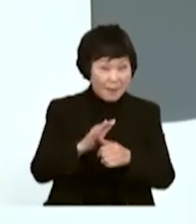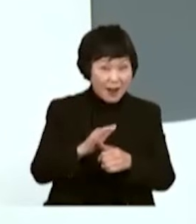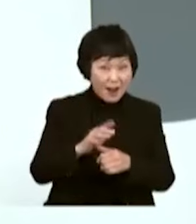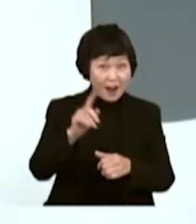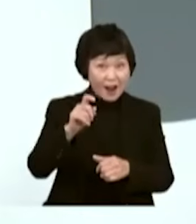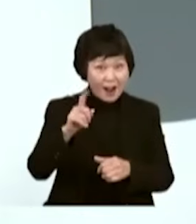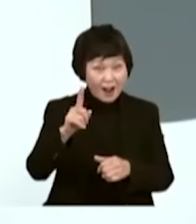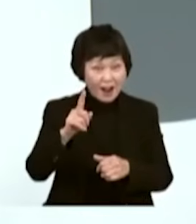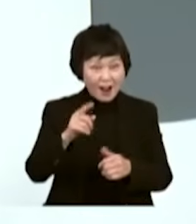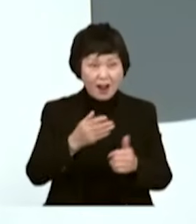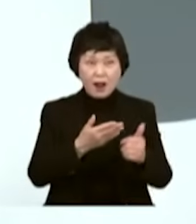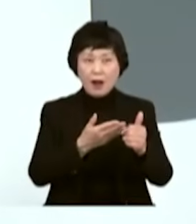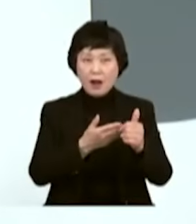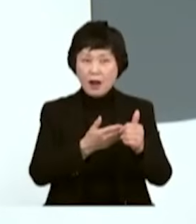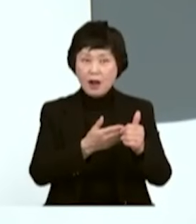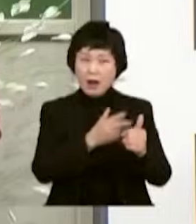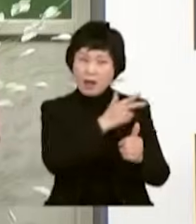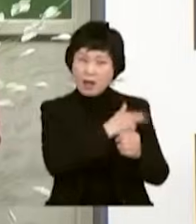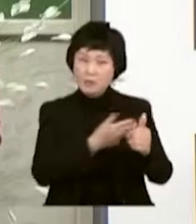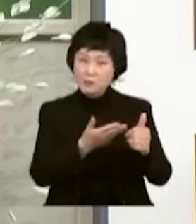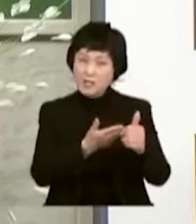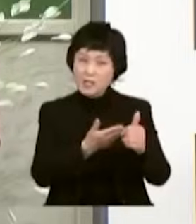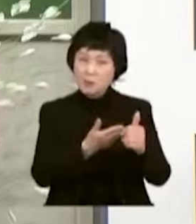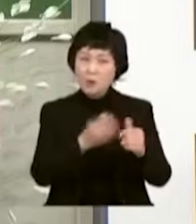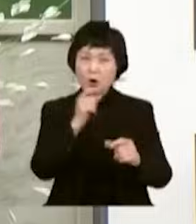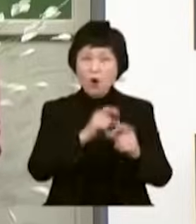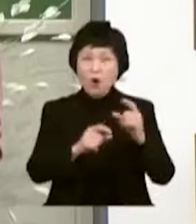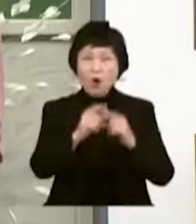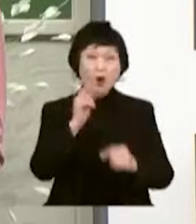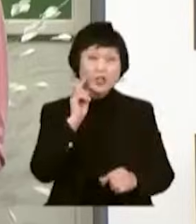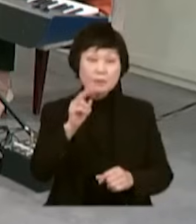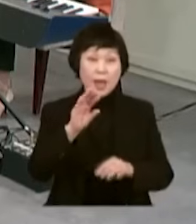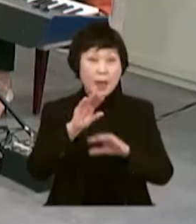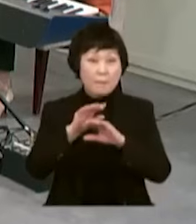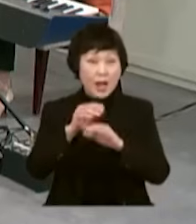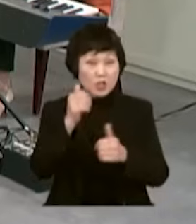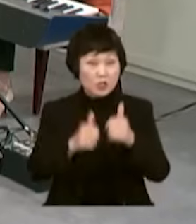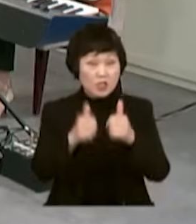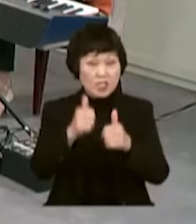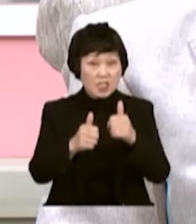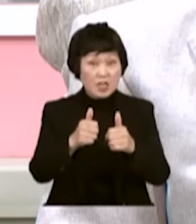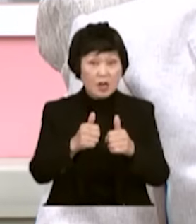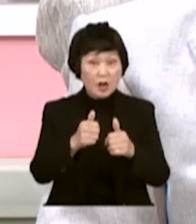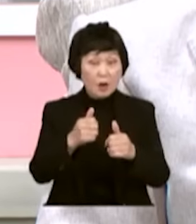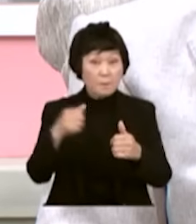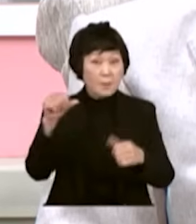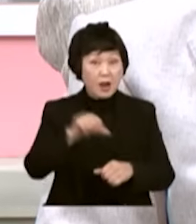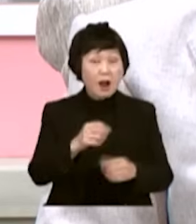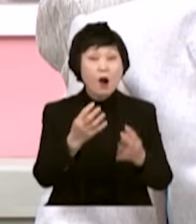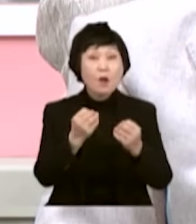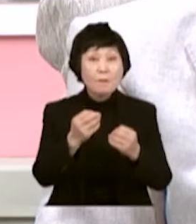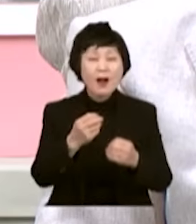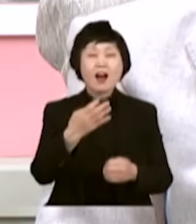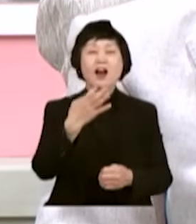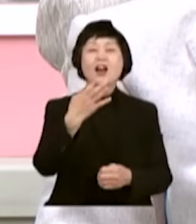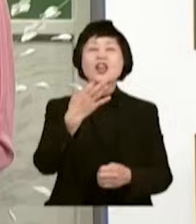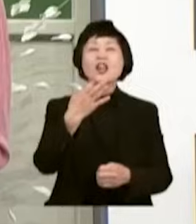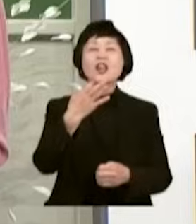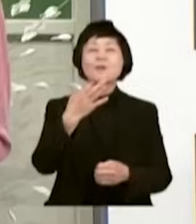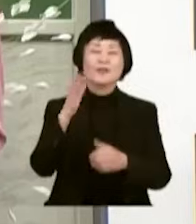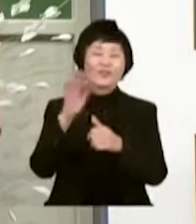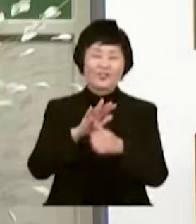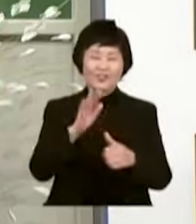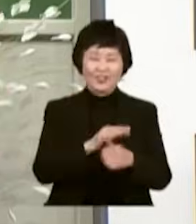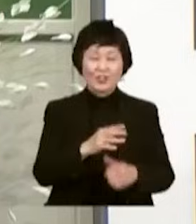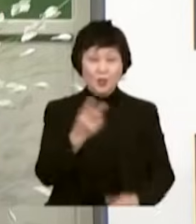조용구 씨는 더 심하잖아요. 방송국 네? 시험 몇 번 떨어졌죠? 제가 14번 떨어졌어요. 사실은 진짜